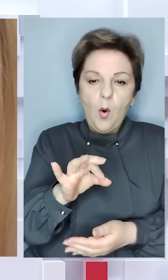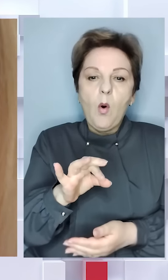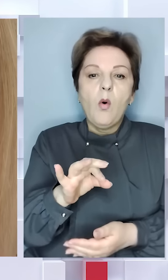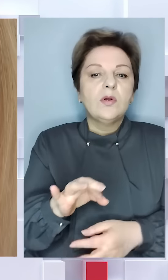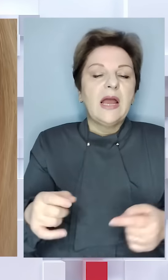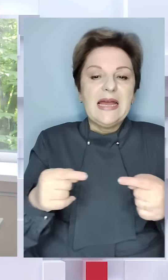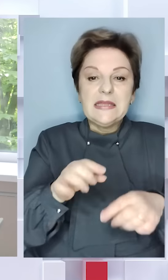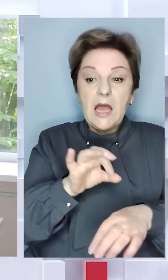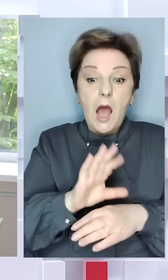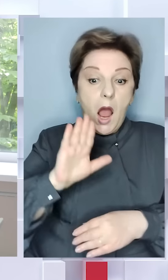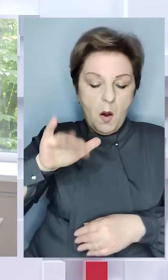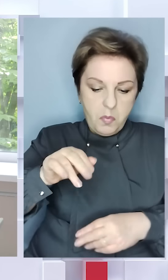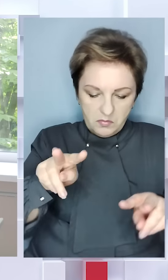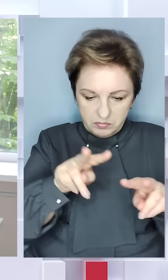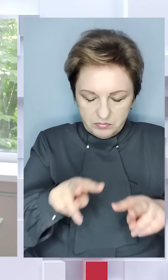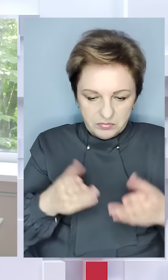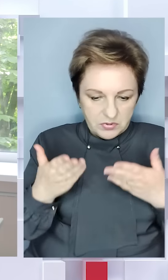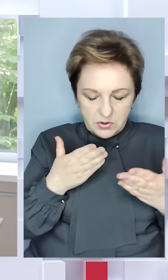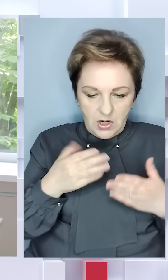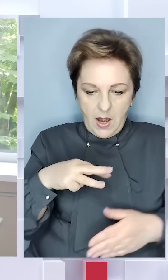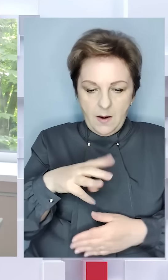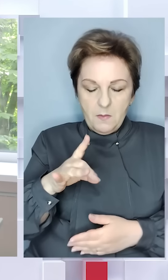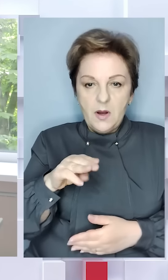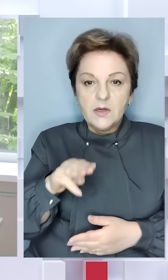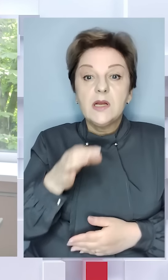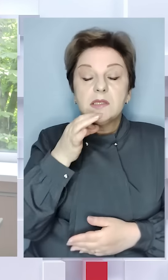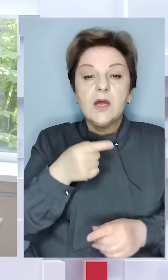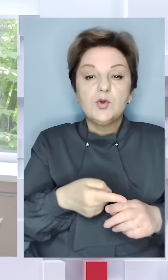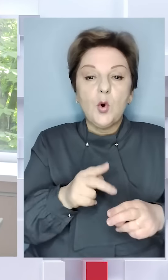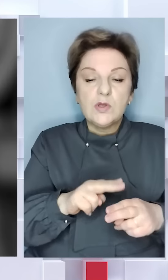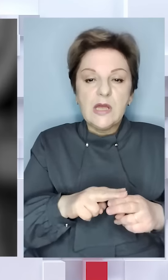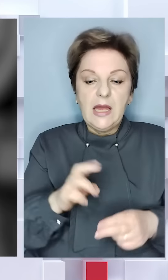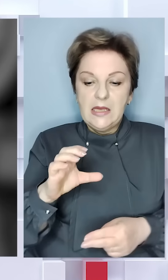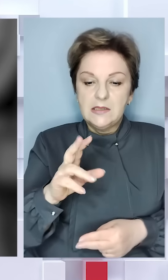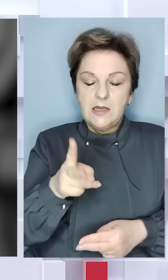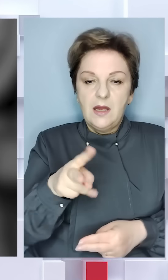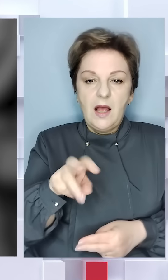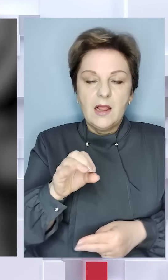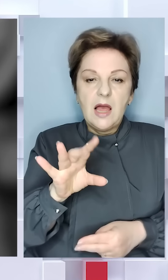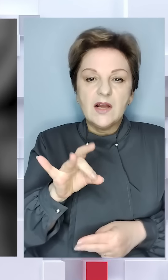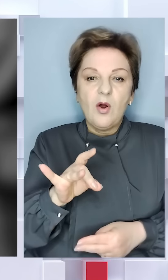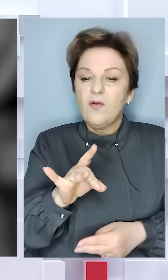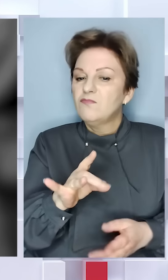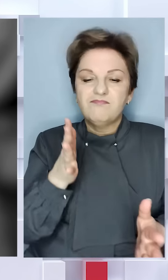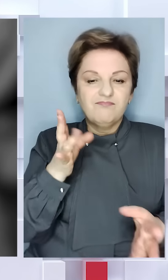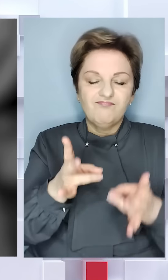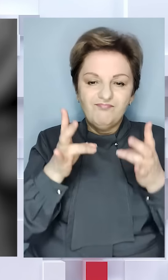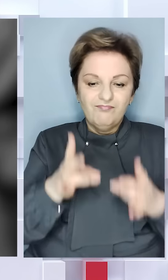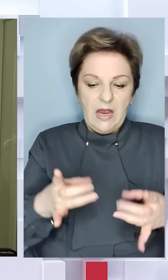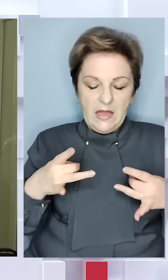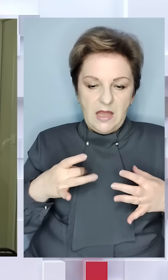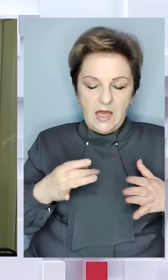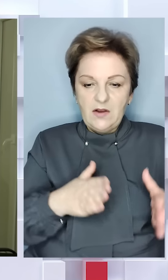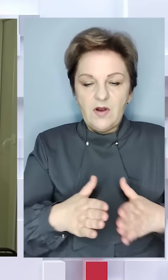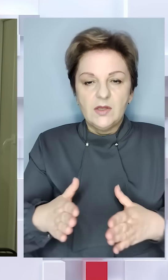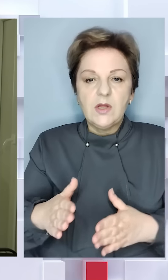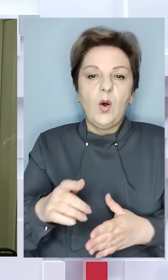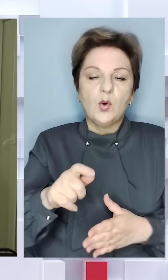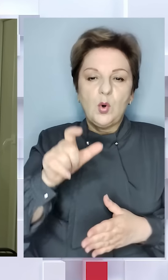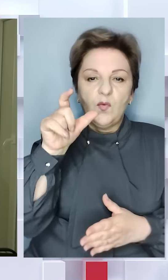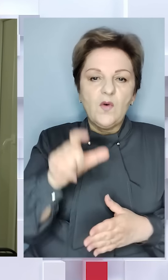якого почули. Ну, перечитали МРТ та сказали, що це розсіяний склероз. Недуга, що вражає нервову систему людини. Порушується